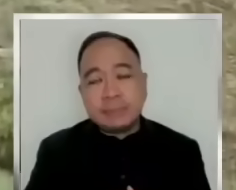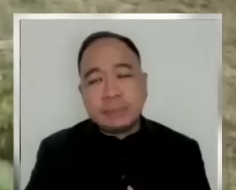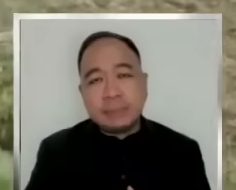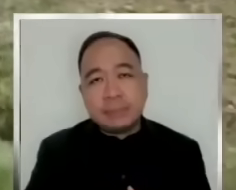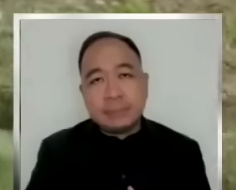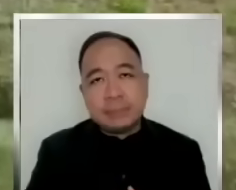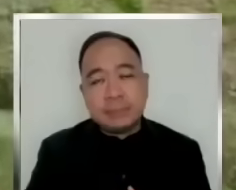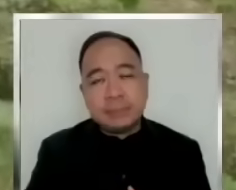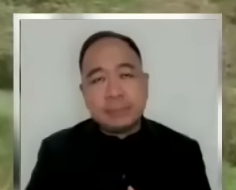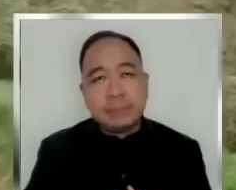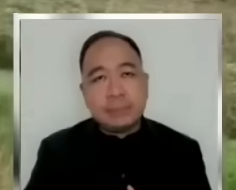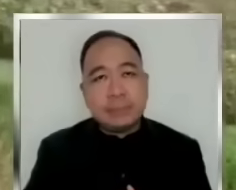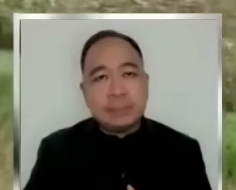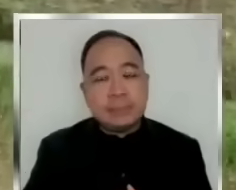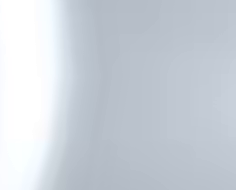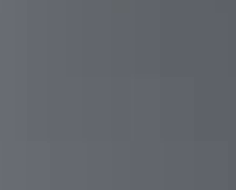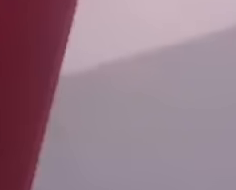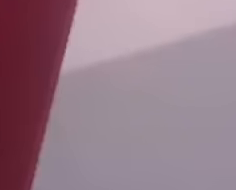nakatutok 24 oras.